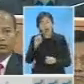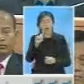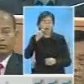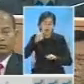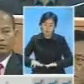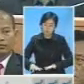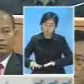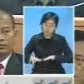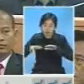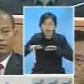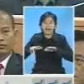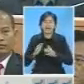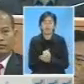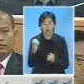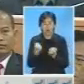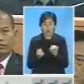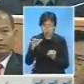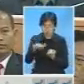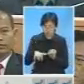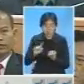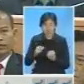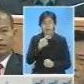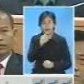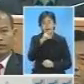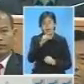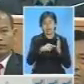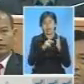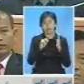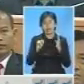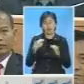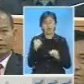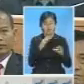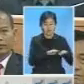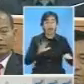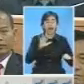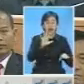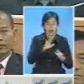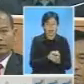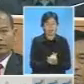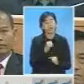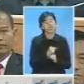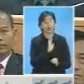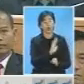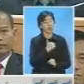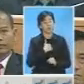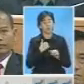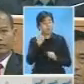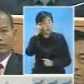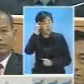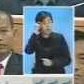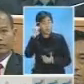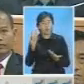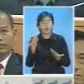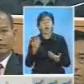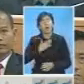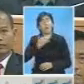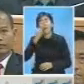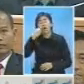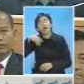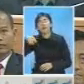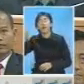มรถแบ็คโฮเป็นของฝั่งปากเกร็ดครับ5คันเขาทำงานเขาเองโดยที่ผมก็ไม่รับรู้หลังเวลานั้นผมก็กลับบ้าน